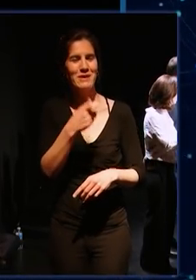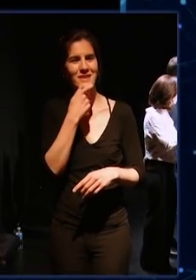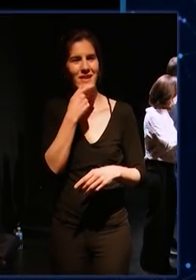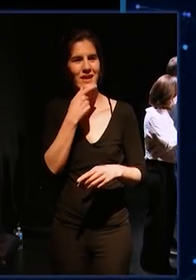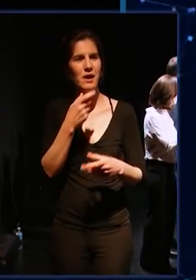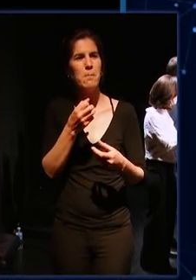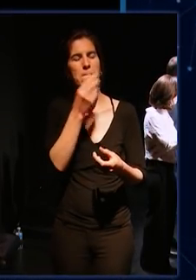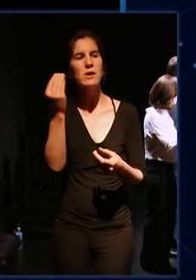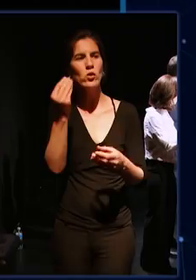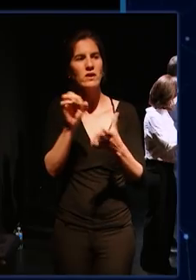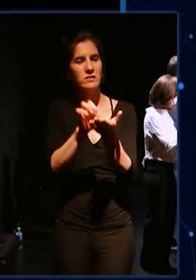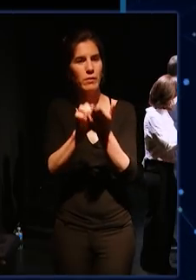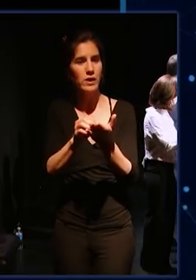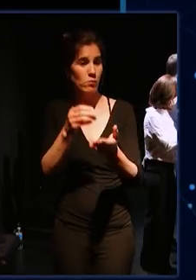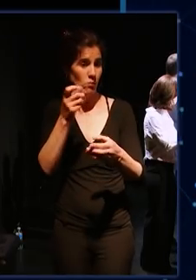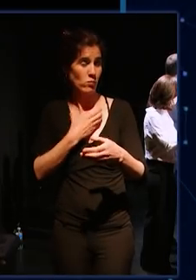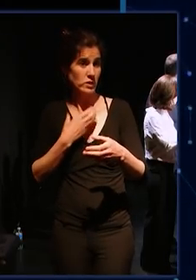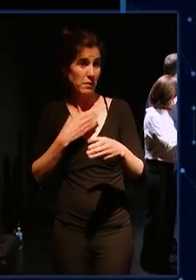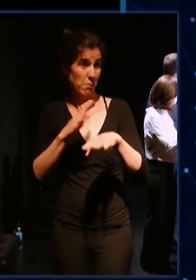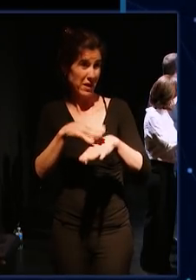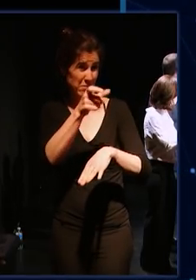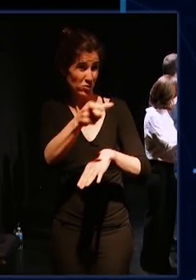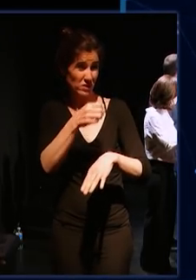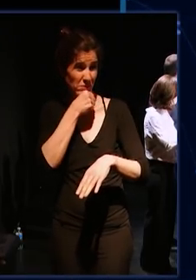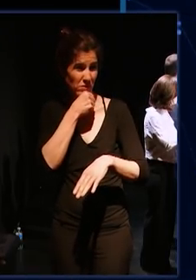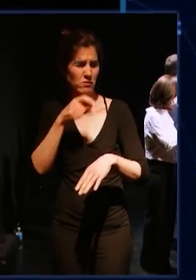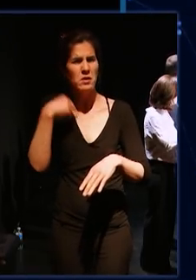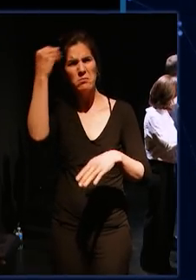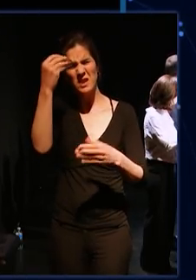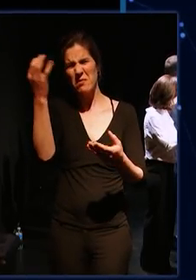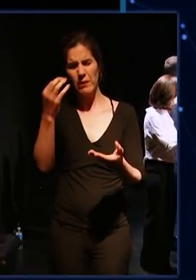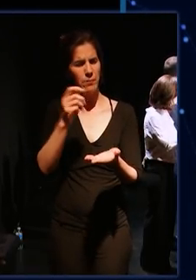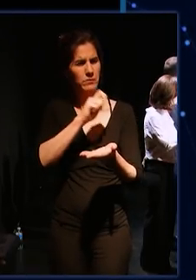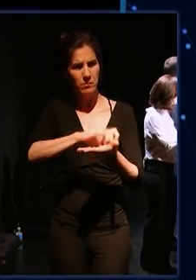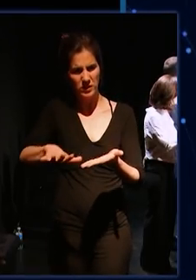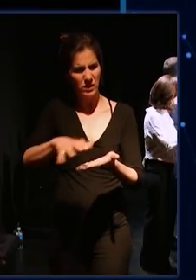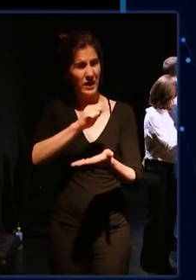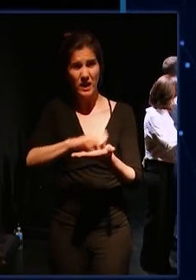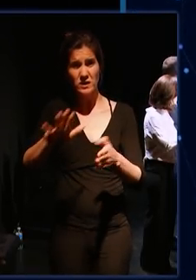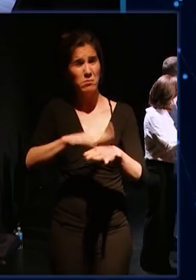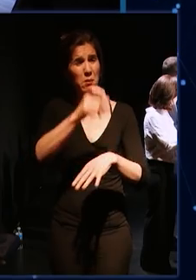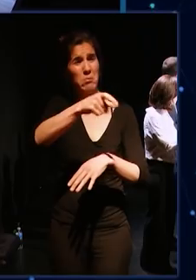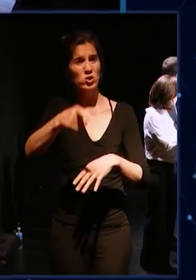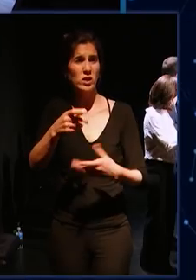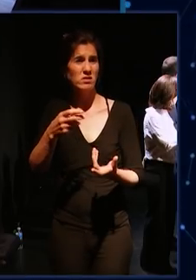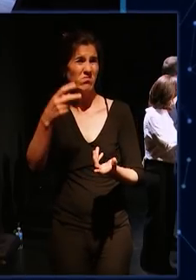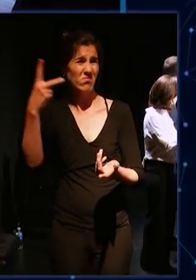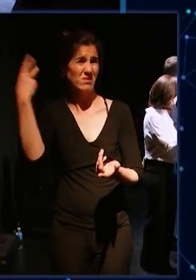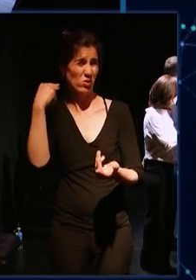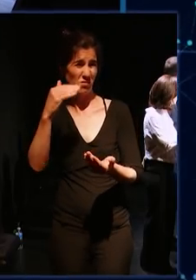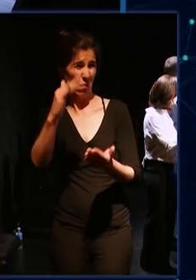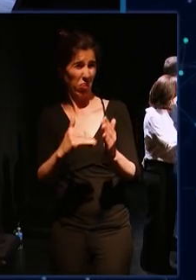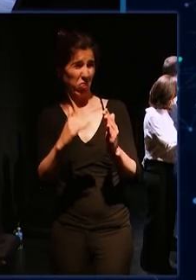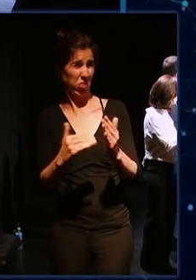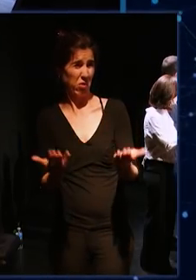gran, que aquest servei hauria de ser gratuït, pensem, per persones amb unes pensions baixes. I ens